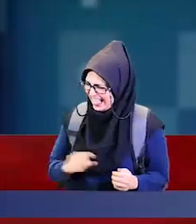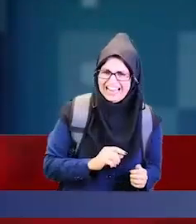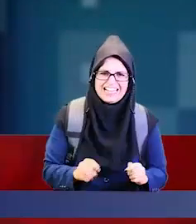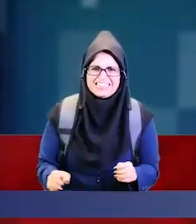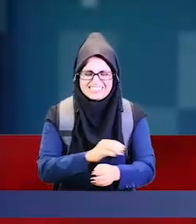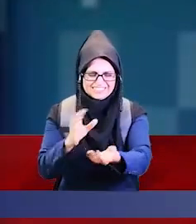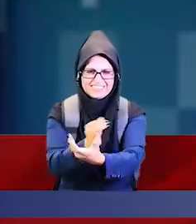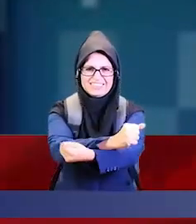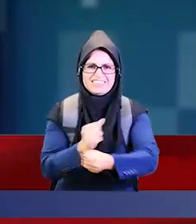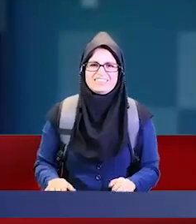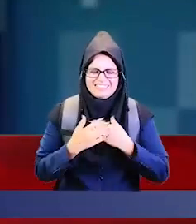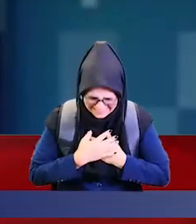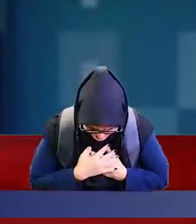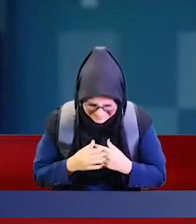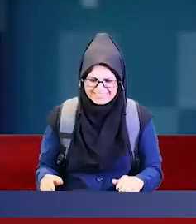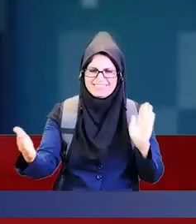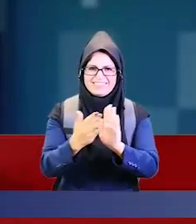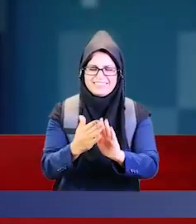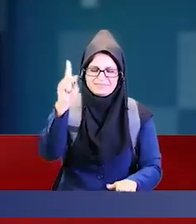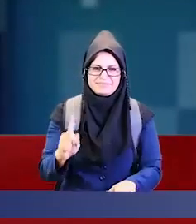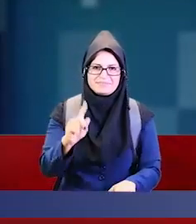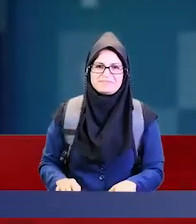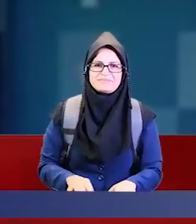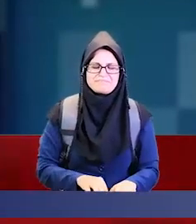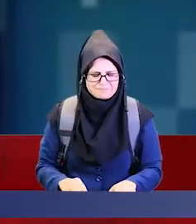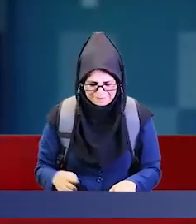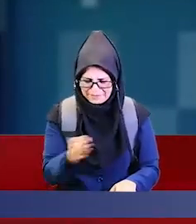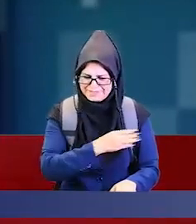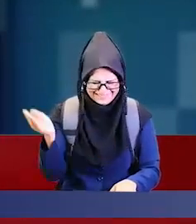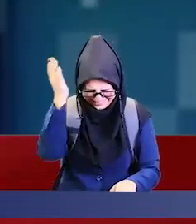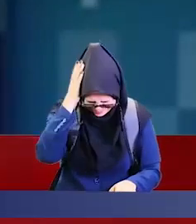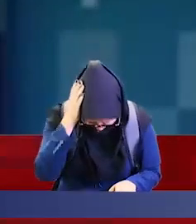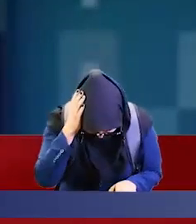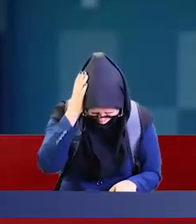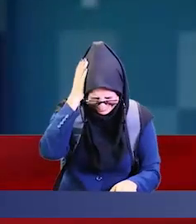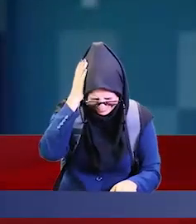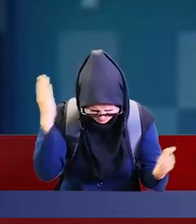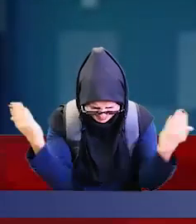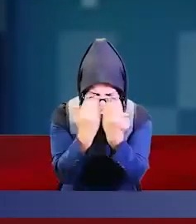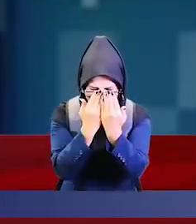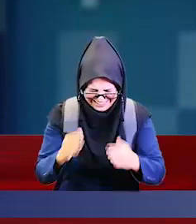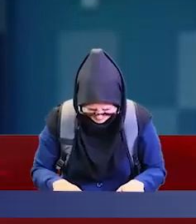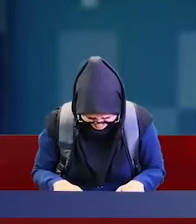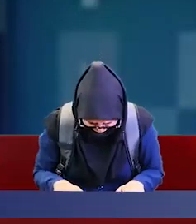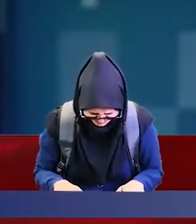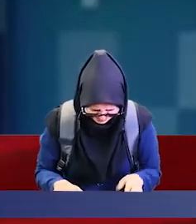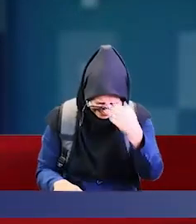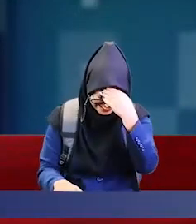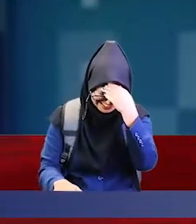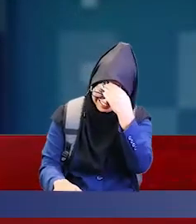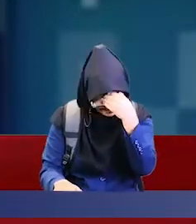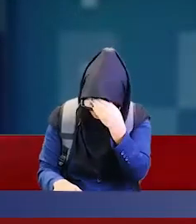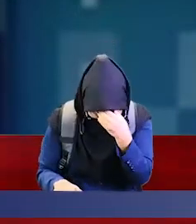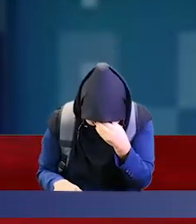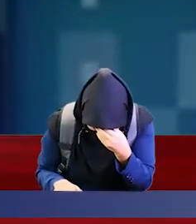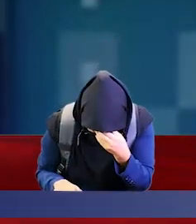میگوییم و ما با نزدیک شدن به لحظات پایانی تعطیلات بگم محصلا